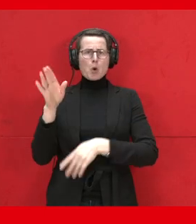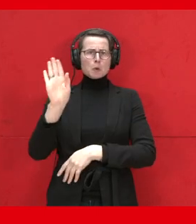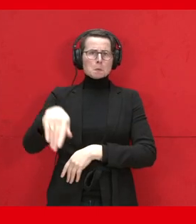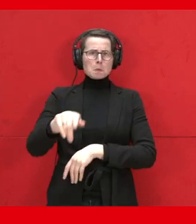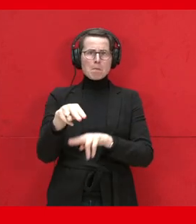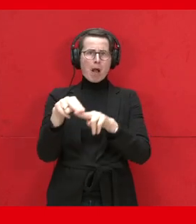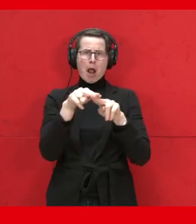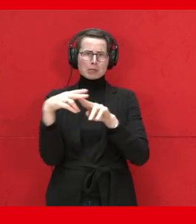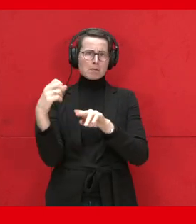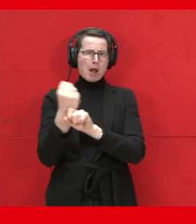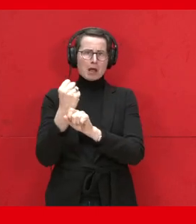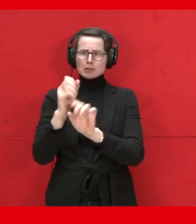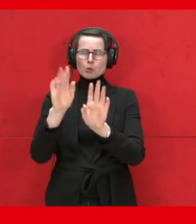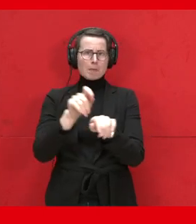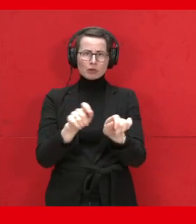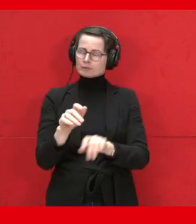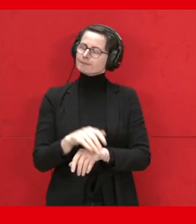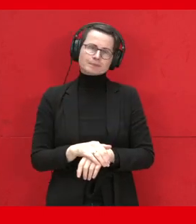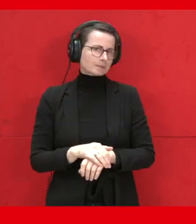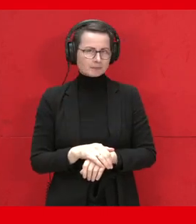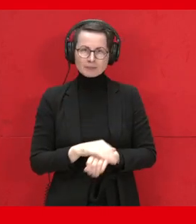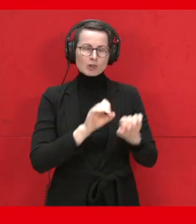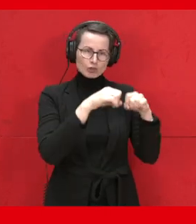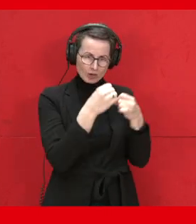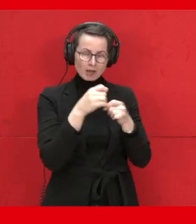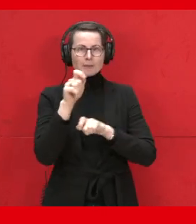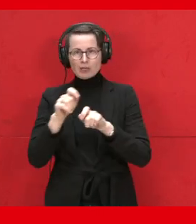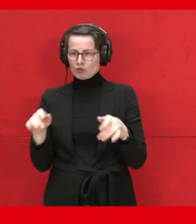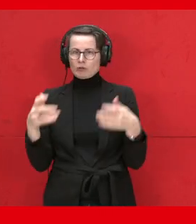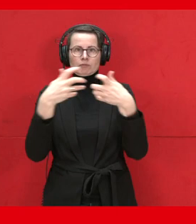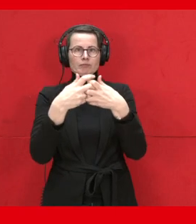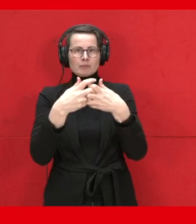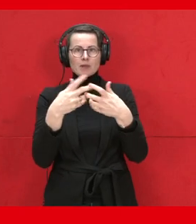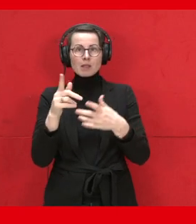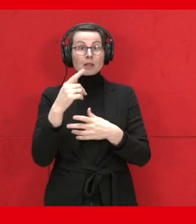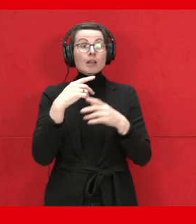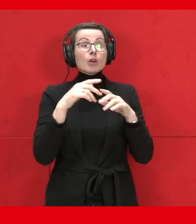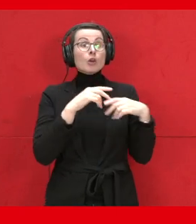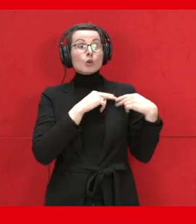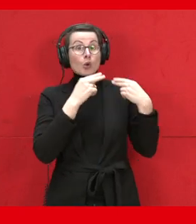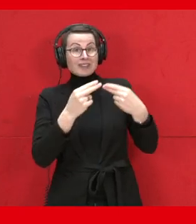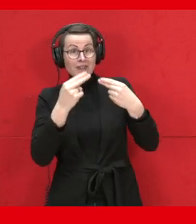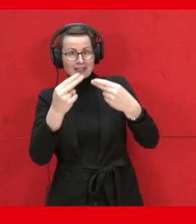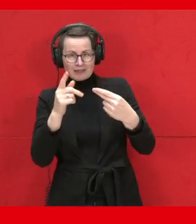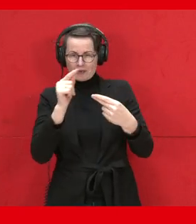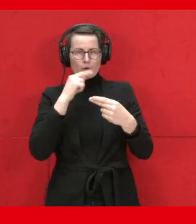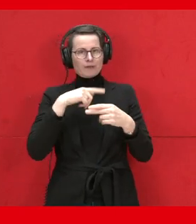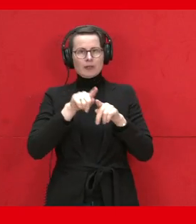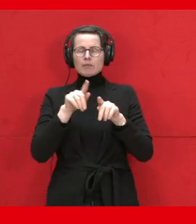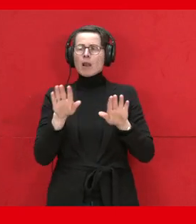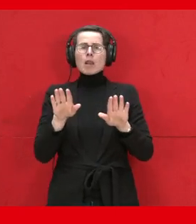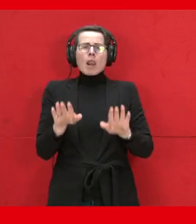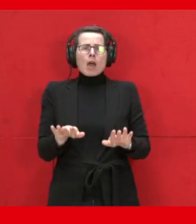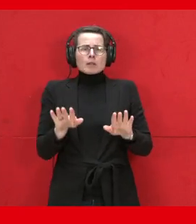das der Markt schon retten wird und richten wird. Das wäre konservative Haltung. Konservieren ist nicht die Lösung für die